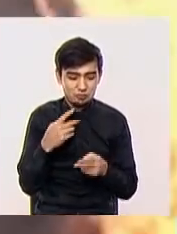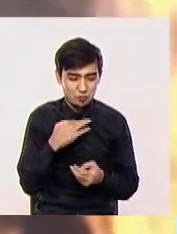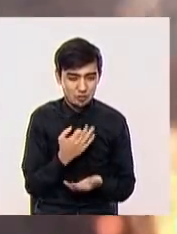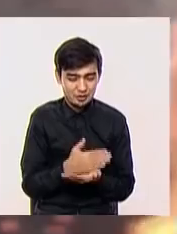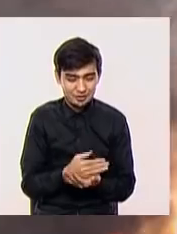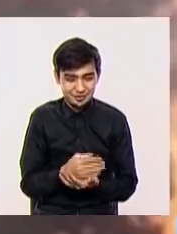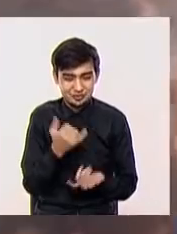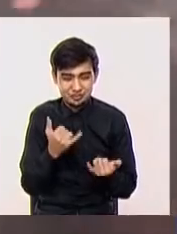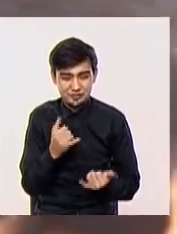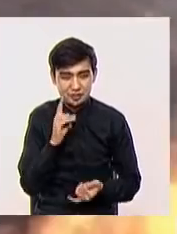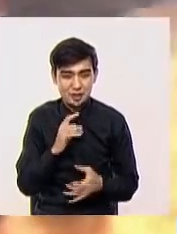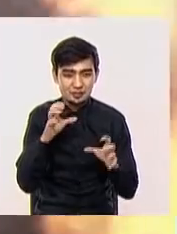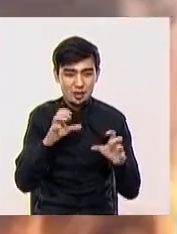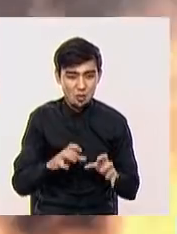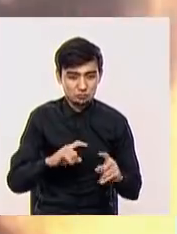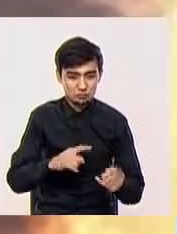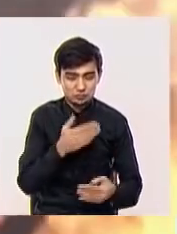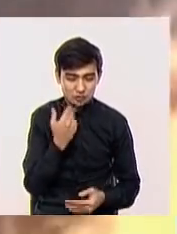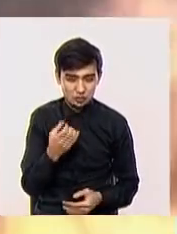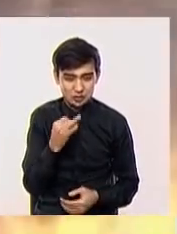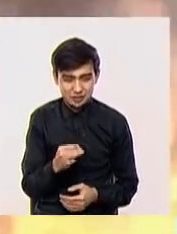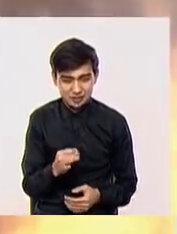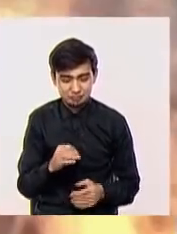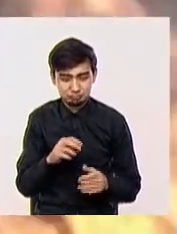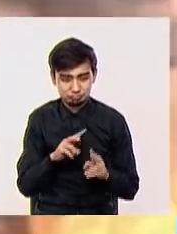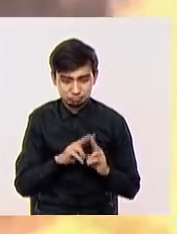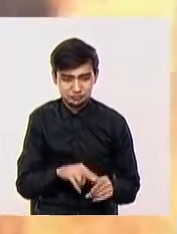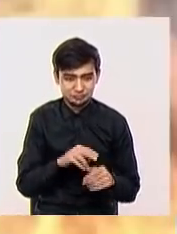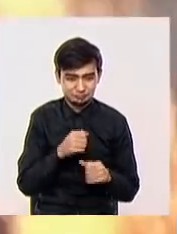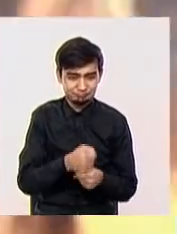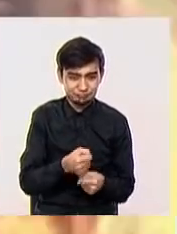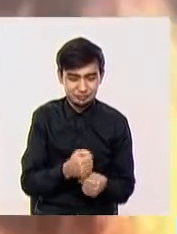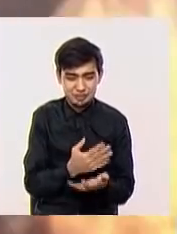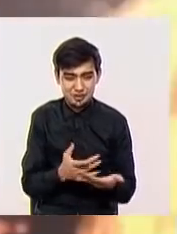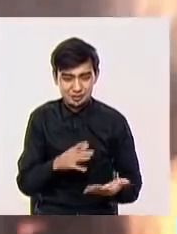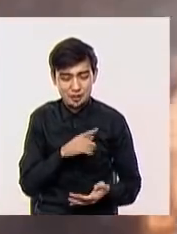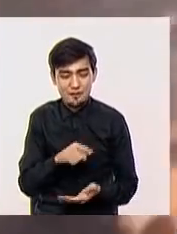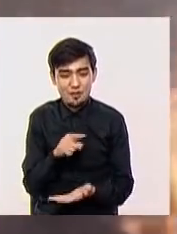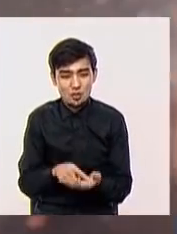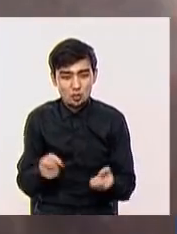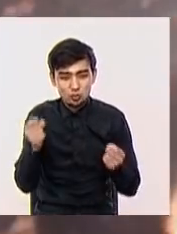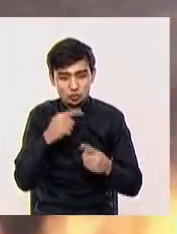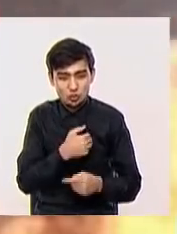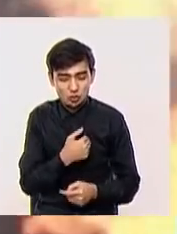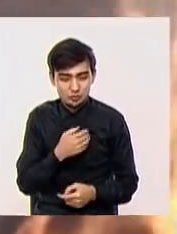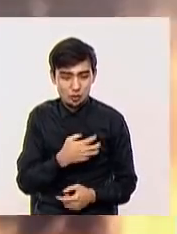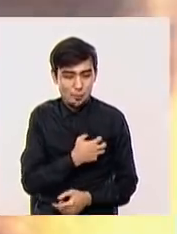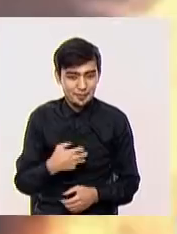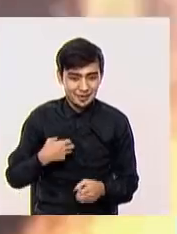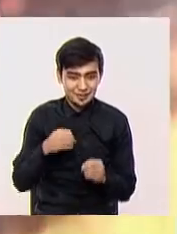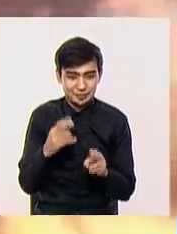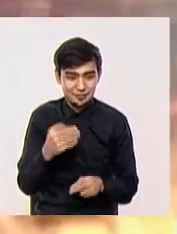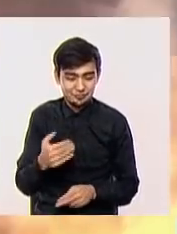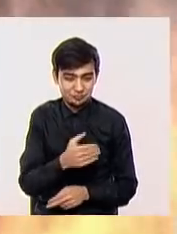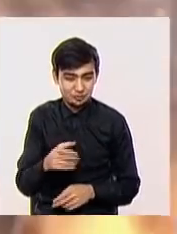на незаконное задержание граждан и даже пытки. В этом вопросе хотят разобраться участники независимой комиссии. Ее